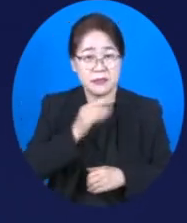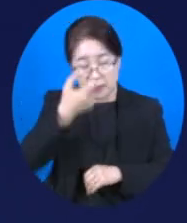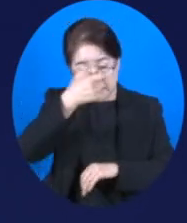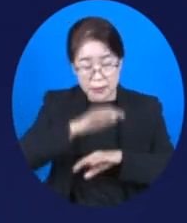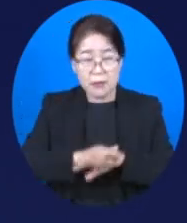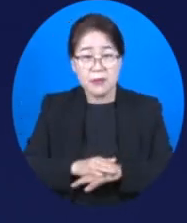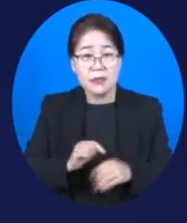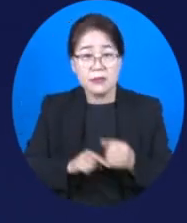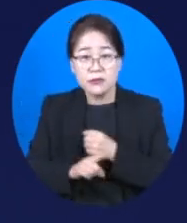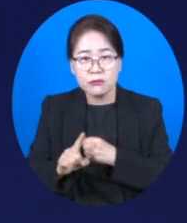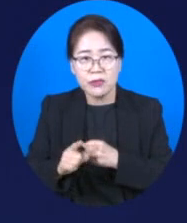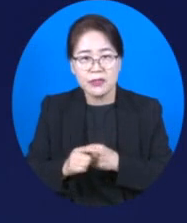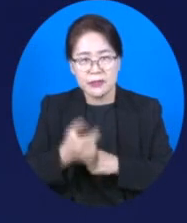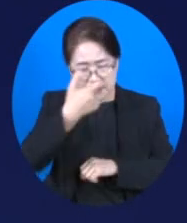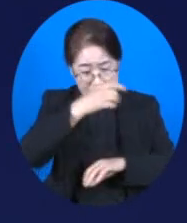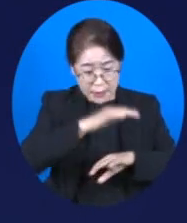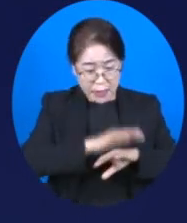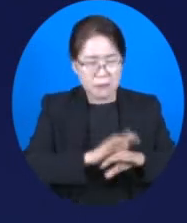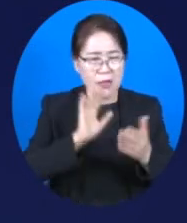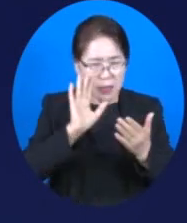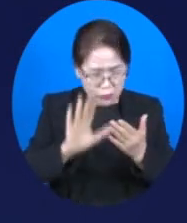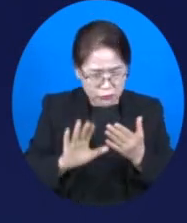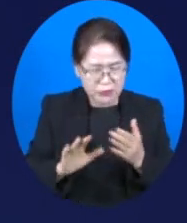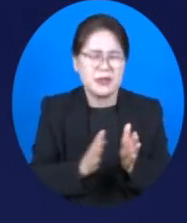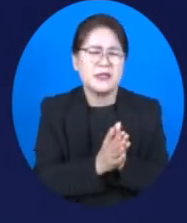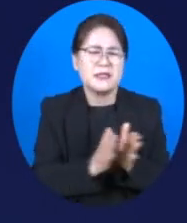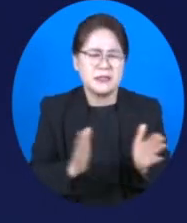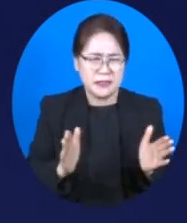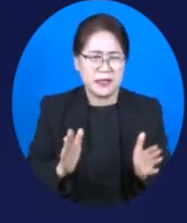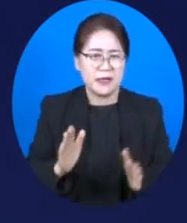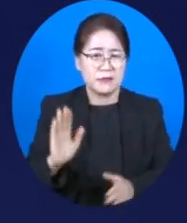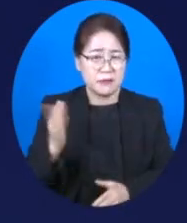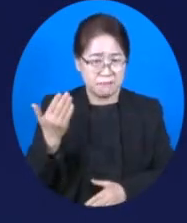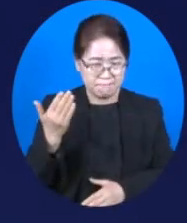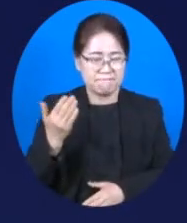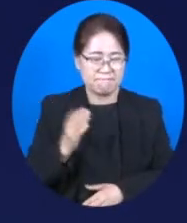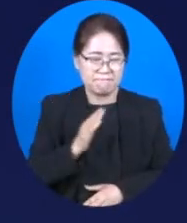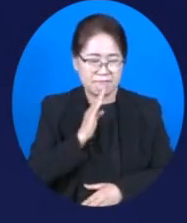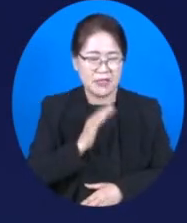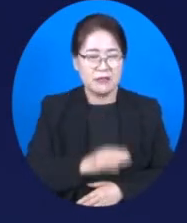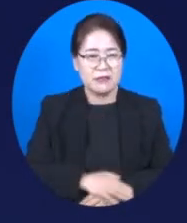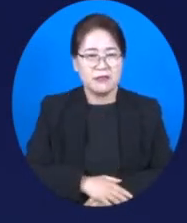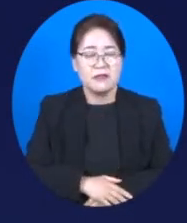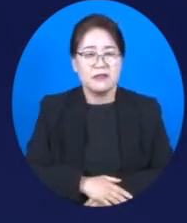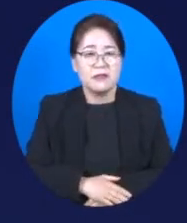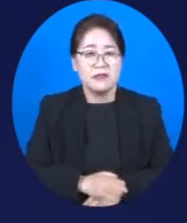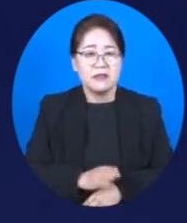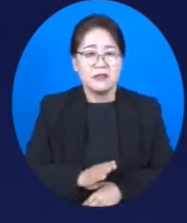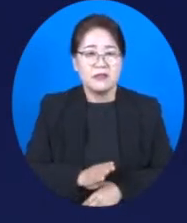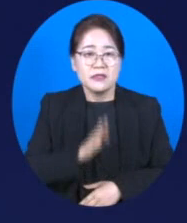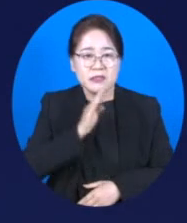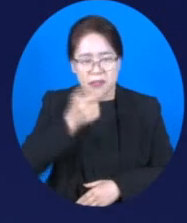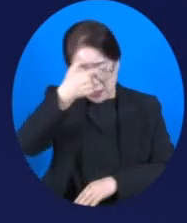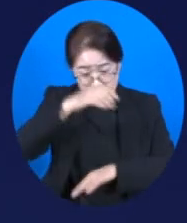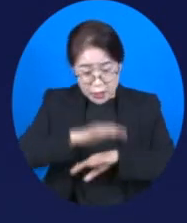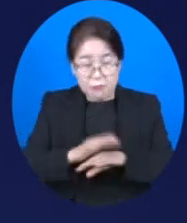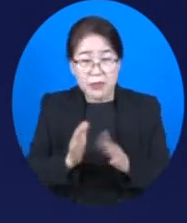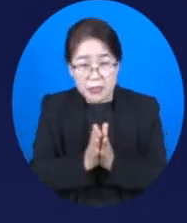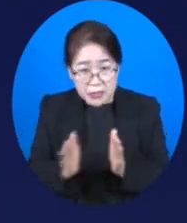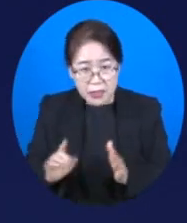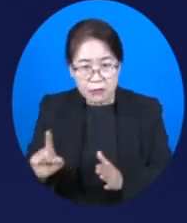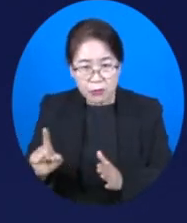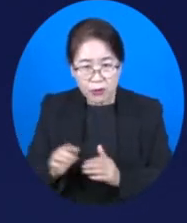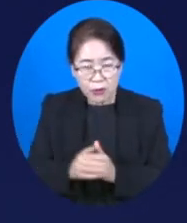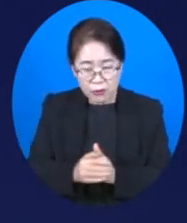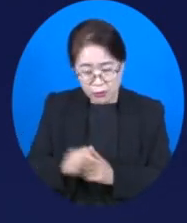예배는요 예배 이후에 시작된다고 해도 과언이 아닙니다. 진정한 우리의 예배의 시작은 여러분들이 여기 서서